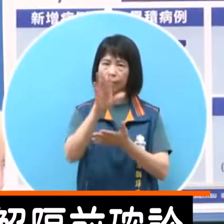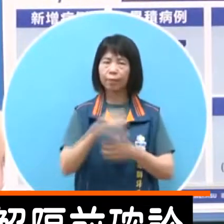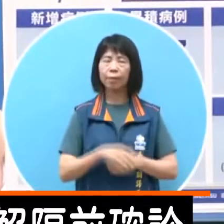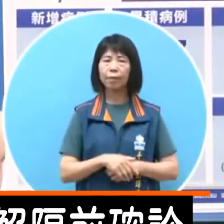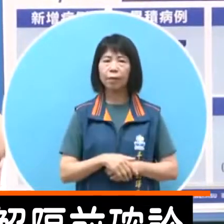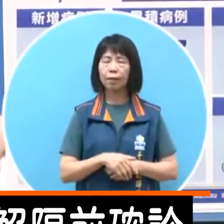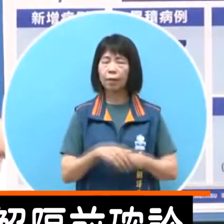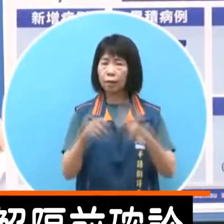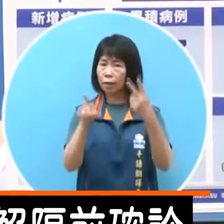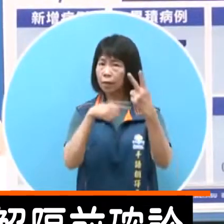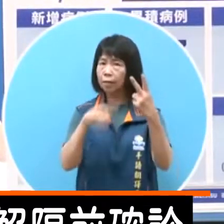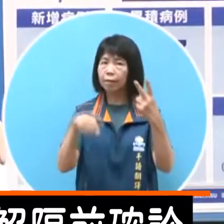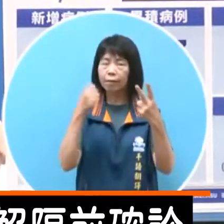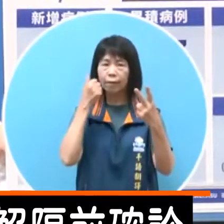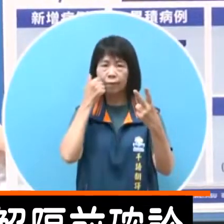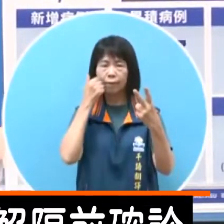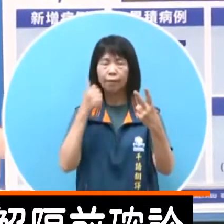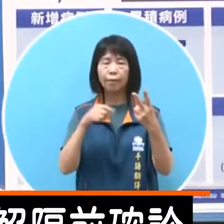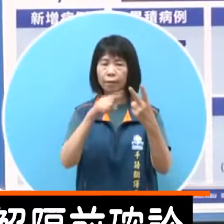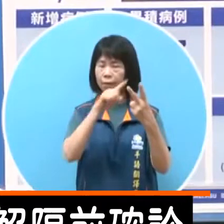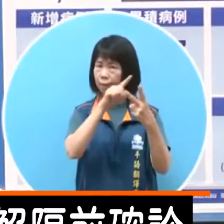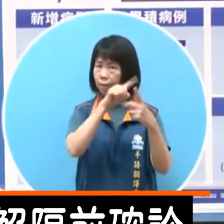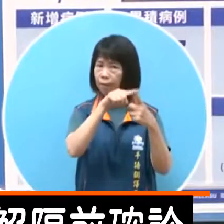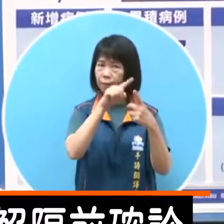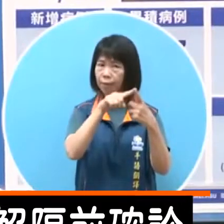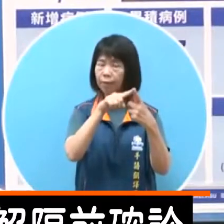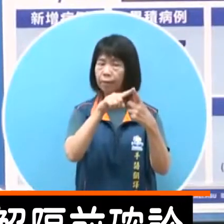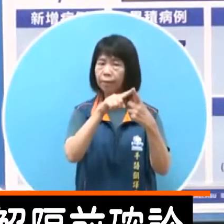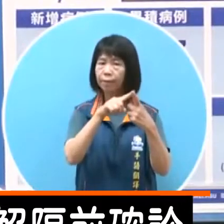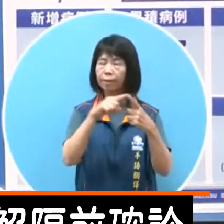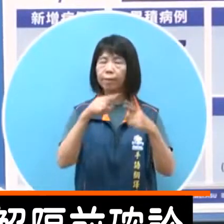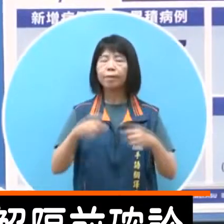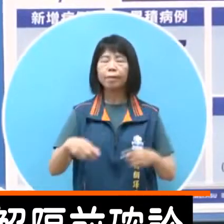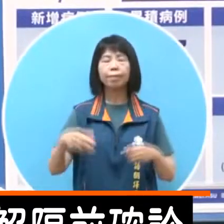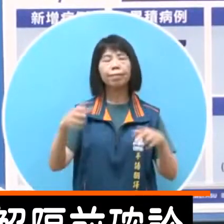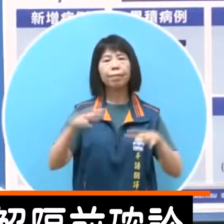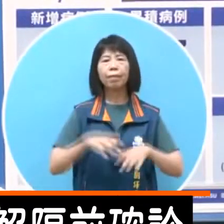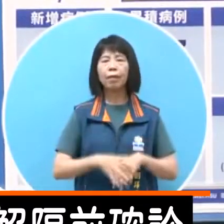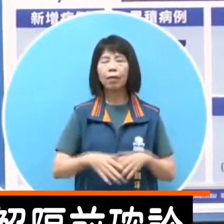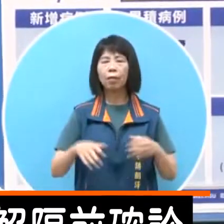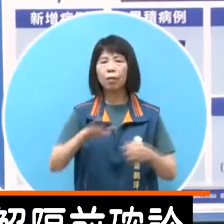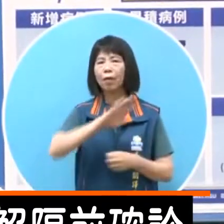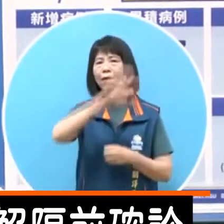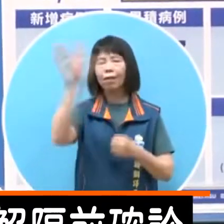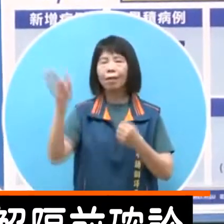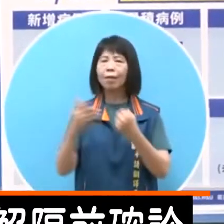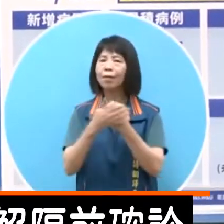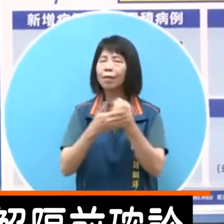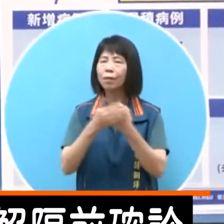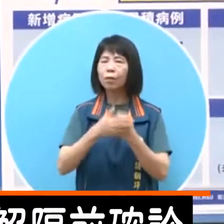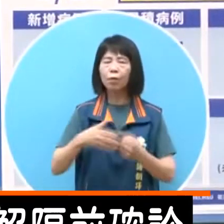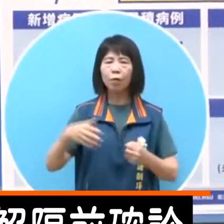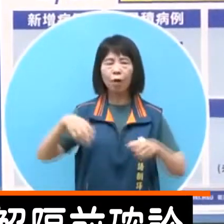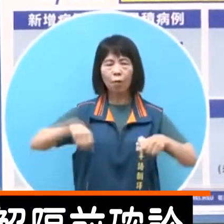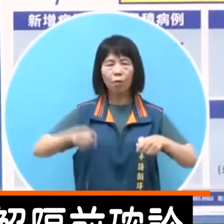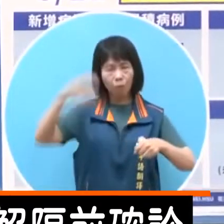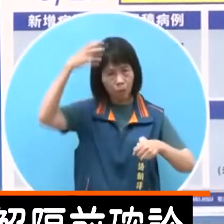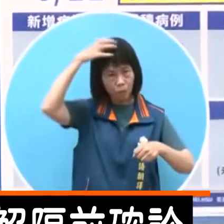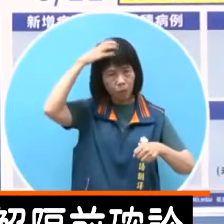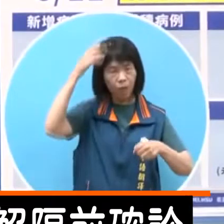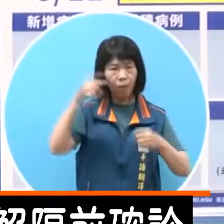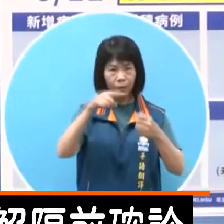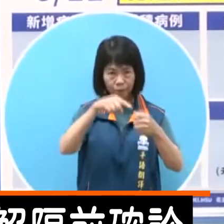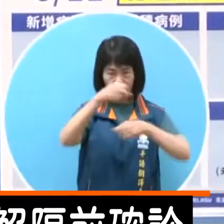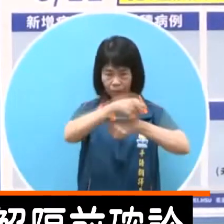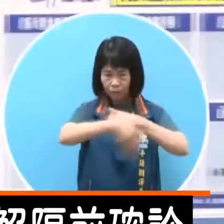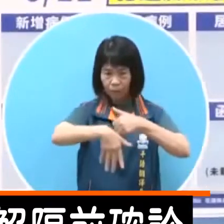诊的案例是这个我们的安全帽的案家的延续的部分哦，在